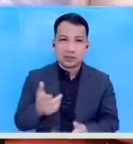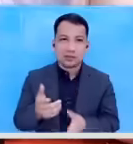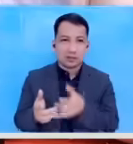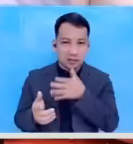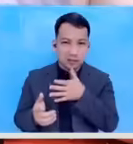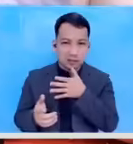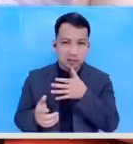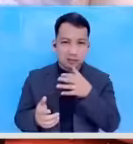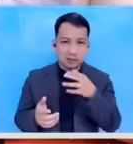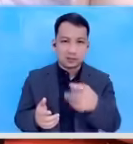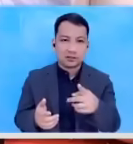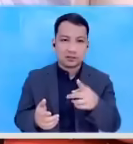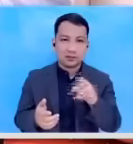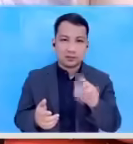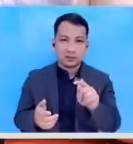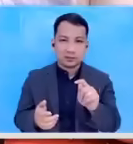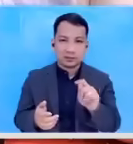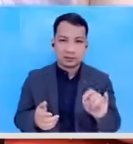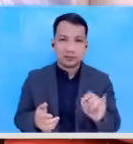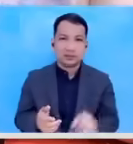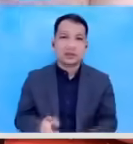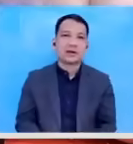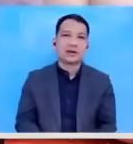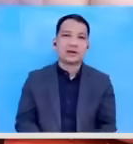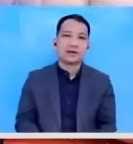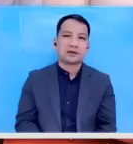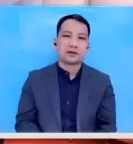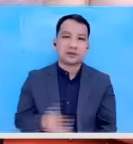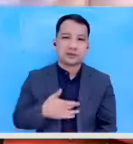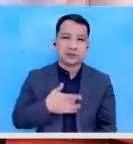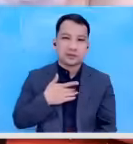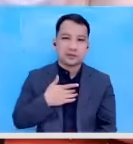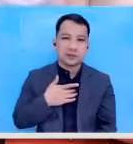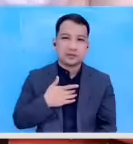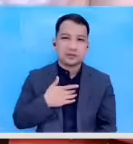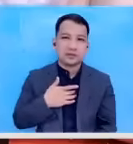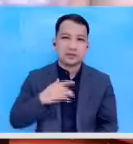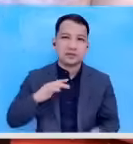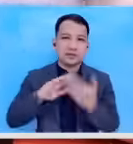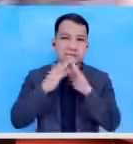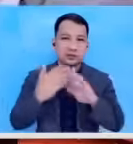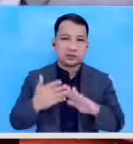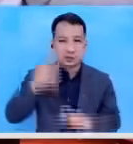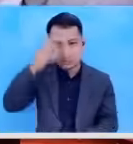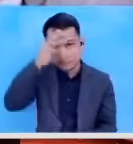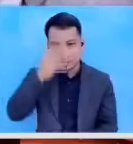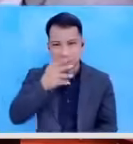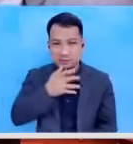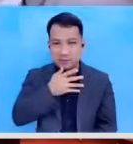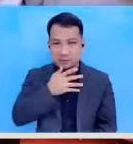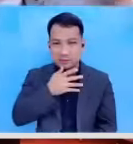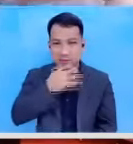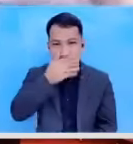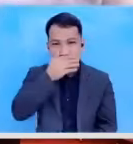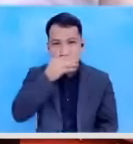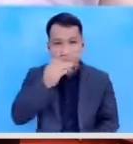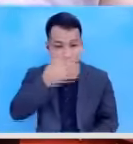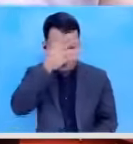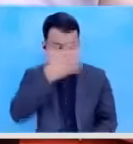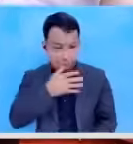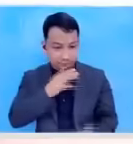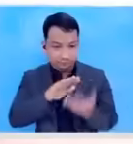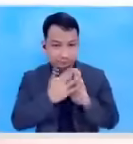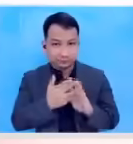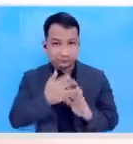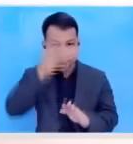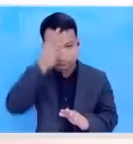Ay, hindi. Kasi ano ko, feeling ko ikaw, gentle parenting. Ay! Uso na yun ngayon, gentle parenting. May ganun yun.